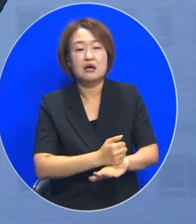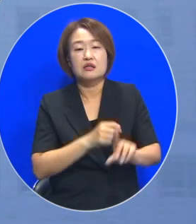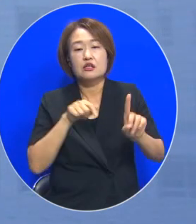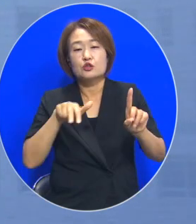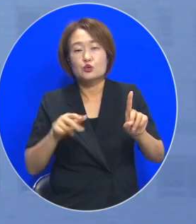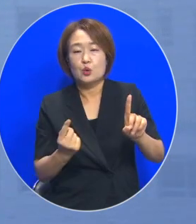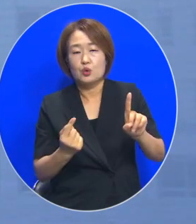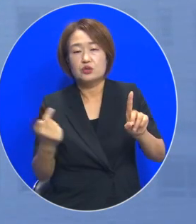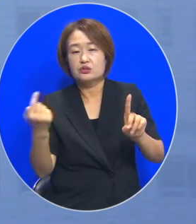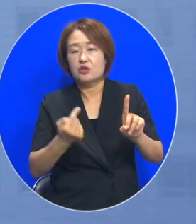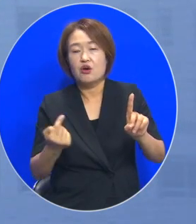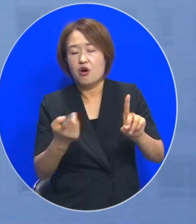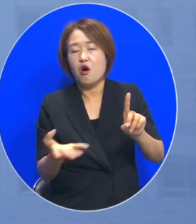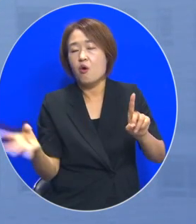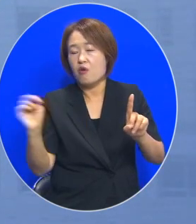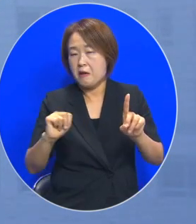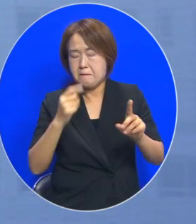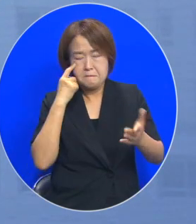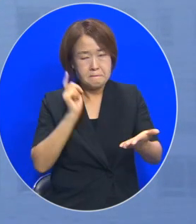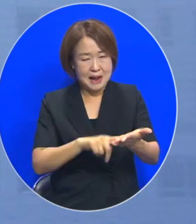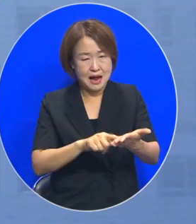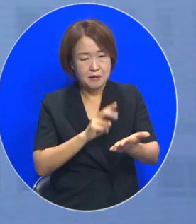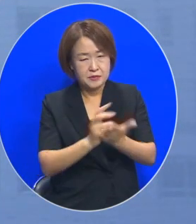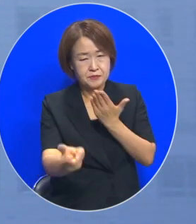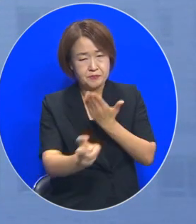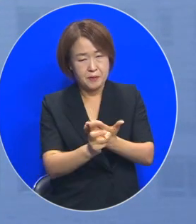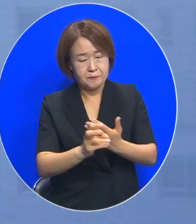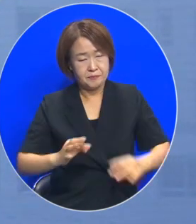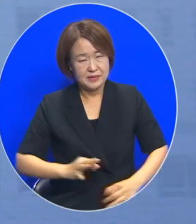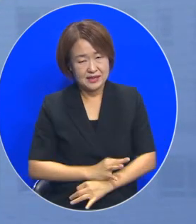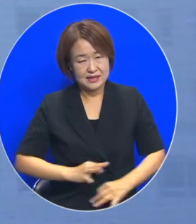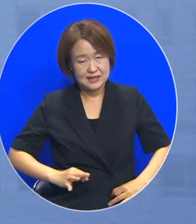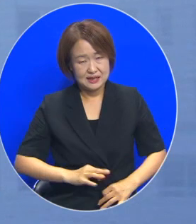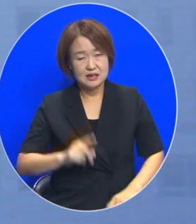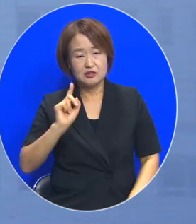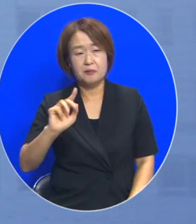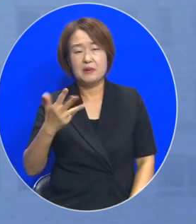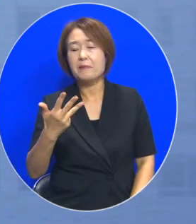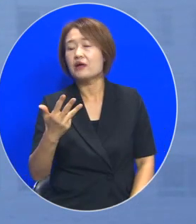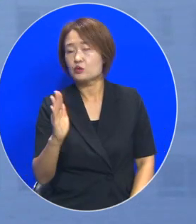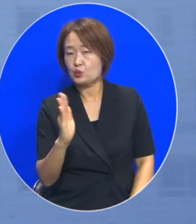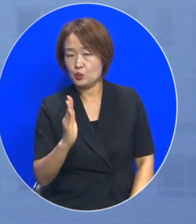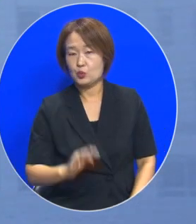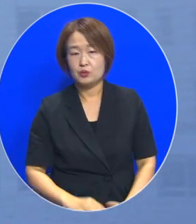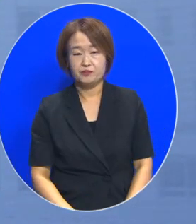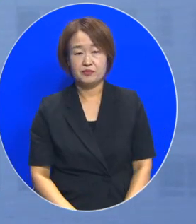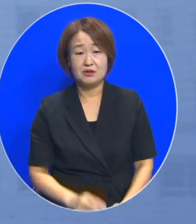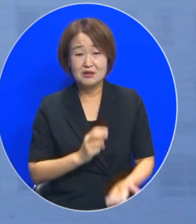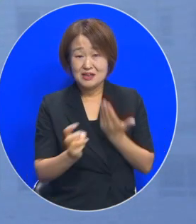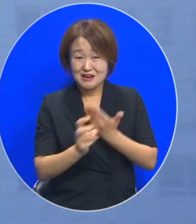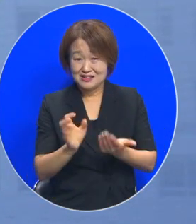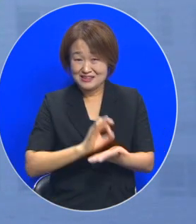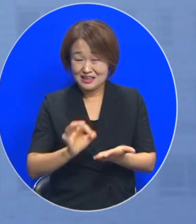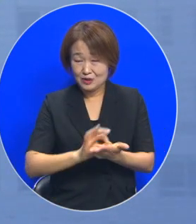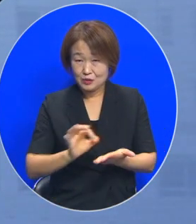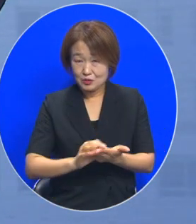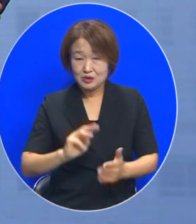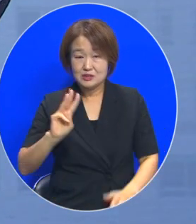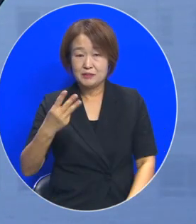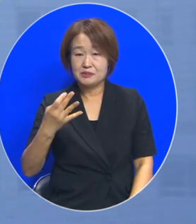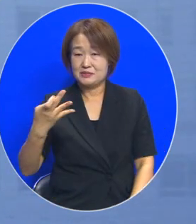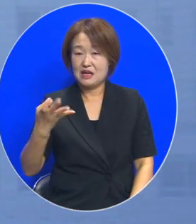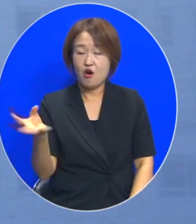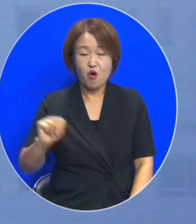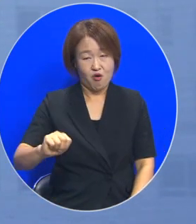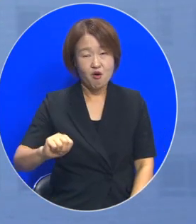1조 1000억원 규모의 사업에서 적발된 부정 비리 건수가 1800여 건 부정사용한 금액이